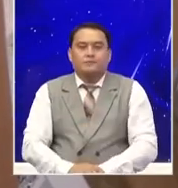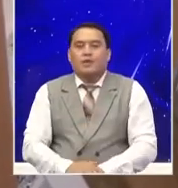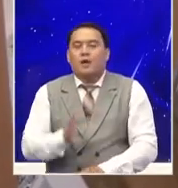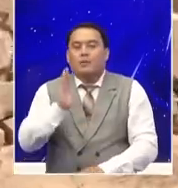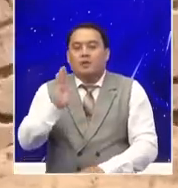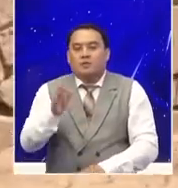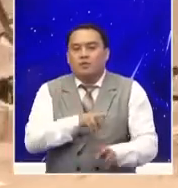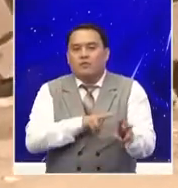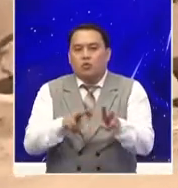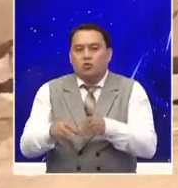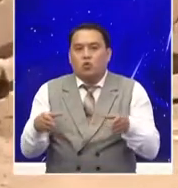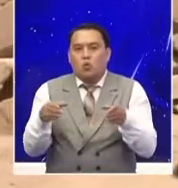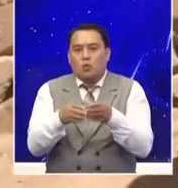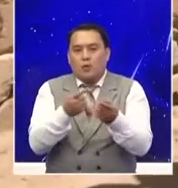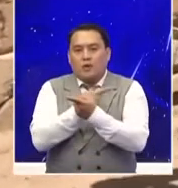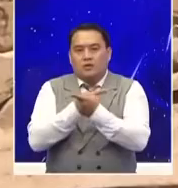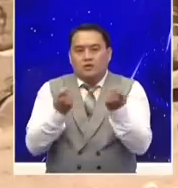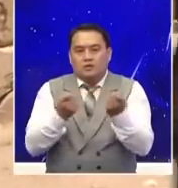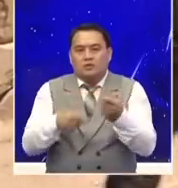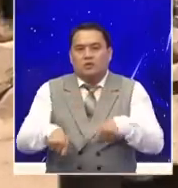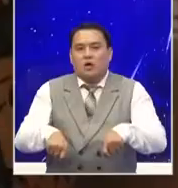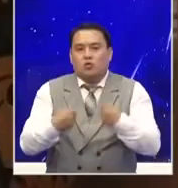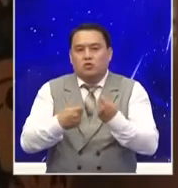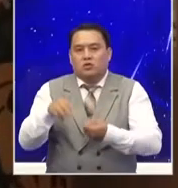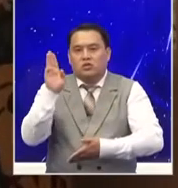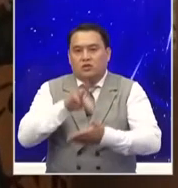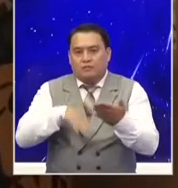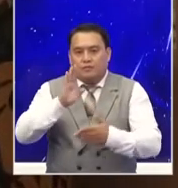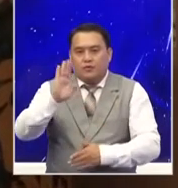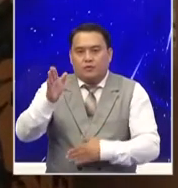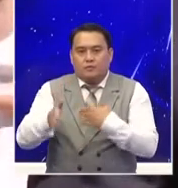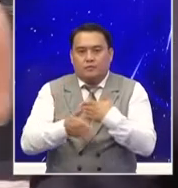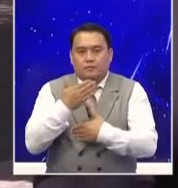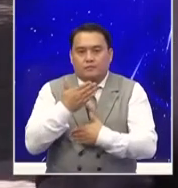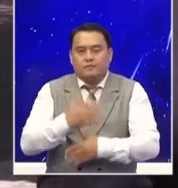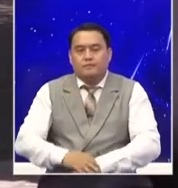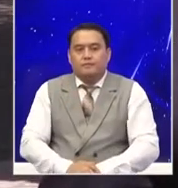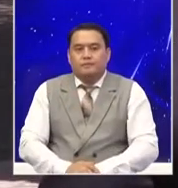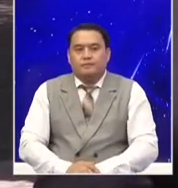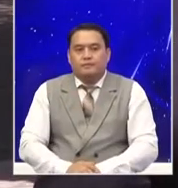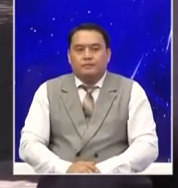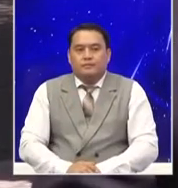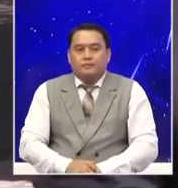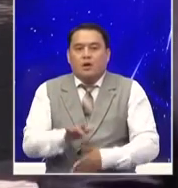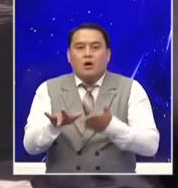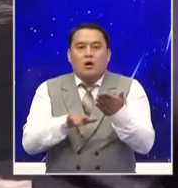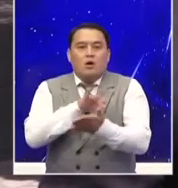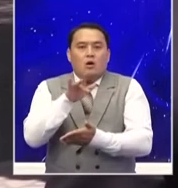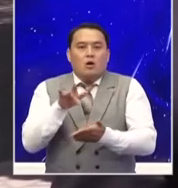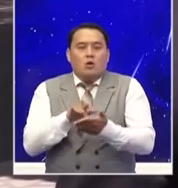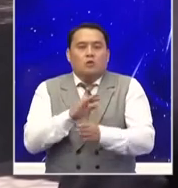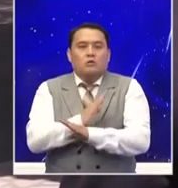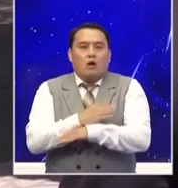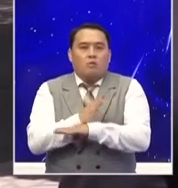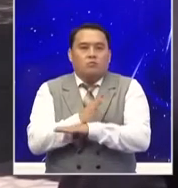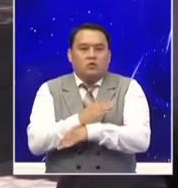представители мониторинговой группы заявляют, что пощады к нарушителям не проявят. В городе Капчагай. Вот на сегодняшний день